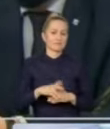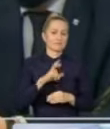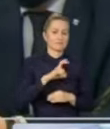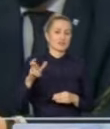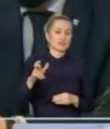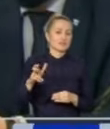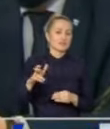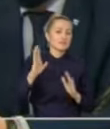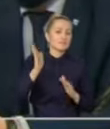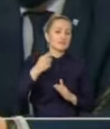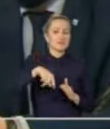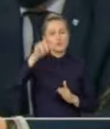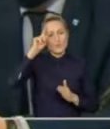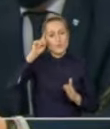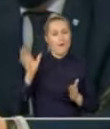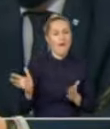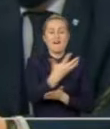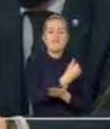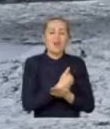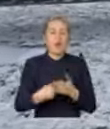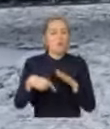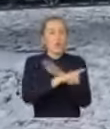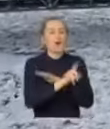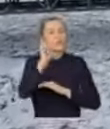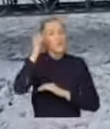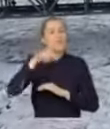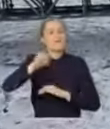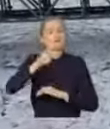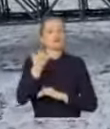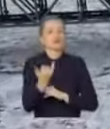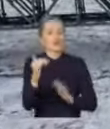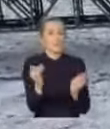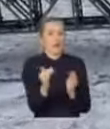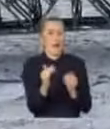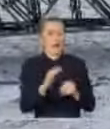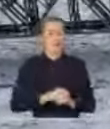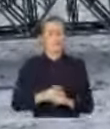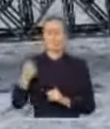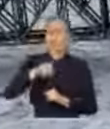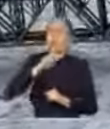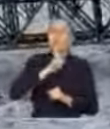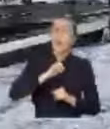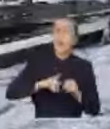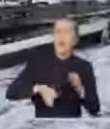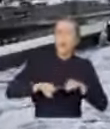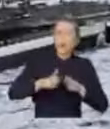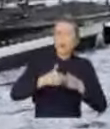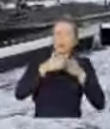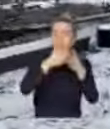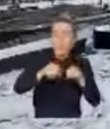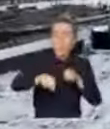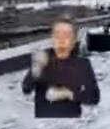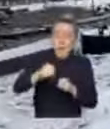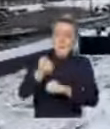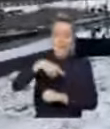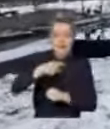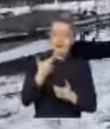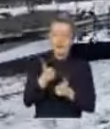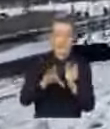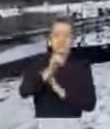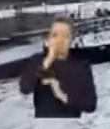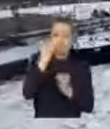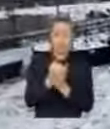ewentualnej w części ewakuacji, zwłaszcza tam, gdzie są małe dzieci. Lodołamacze nie wyruszą na razie na Wisłę, by kruszyć lód. Według władz Wód Polskich przy